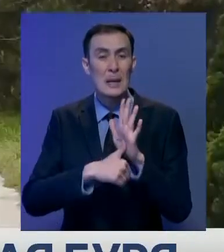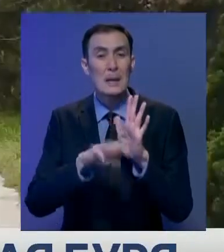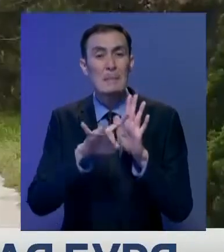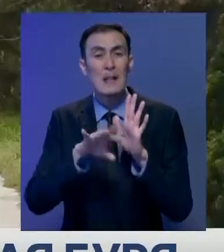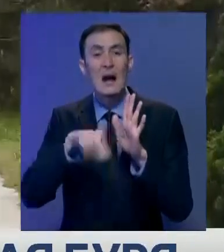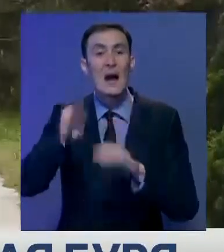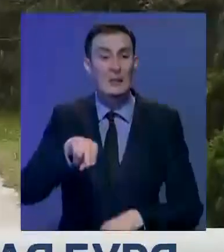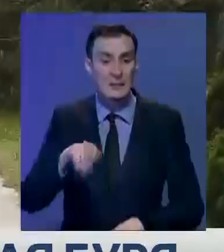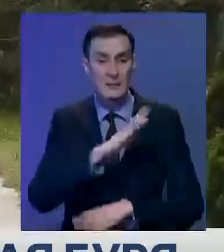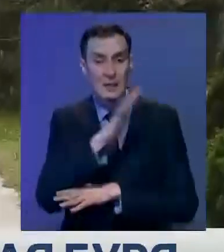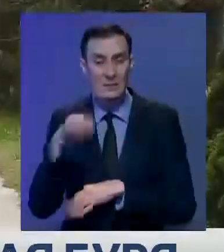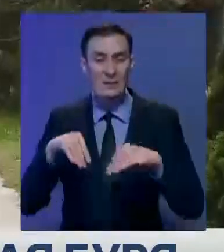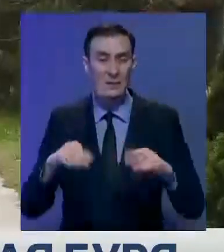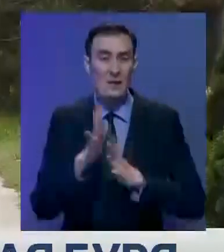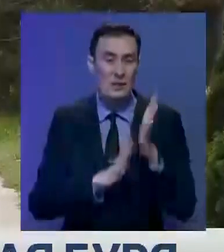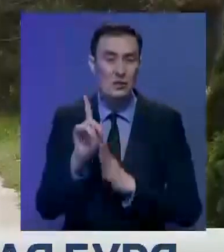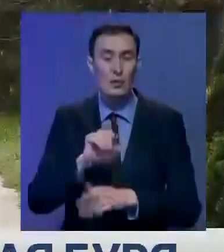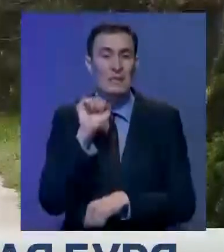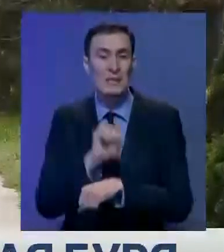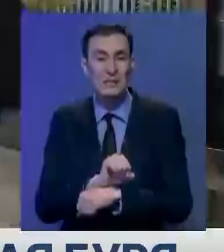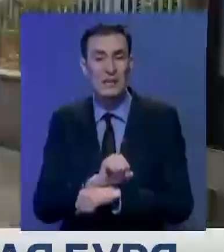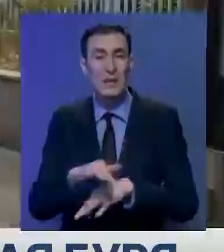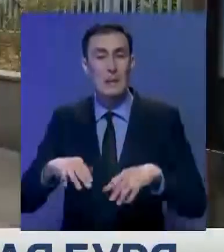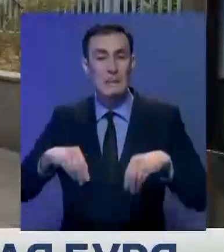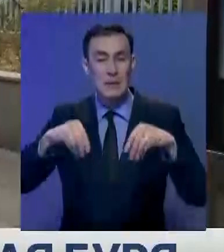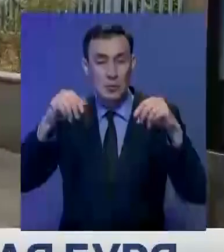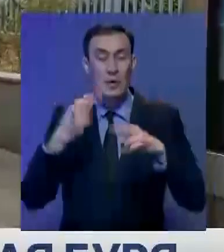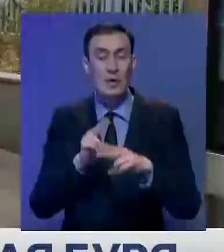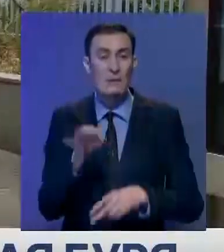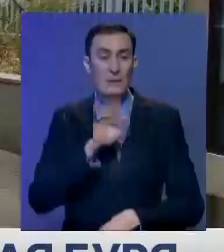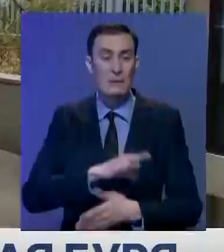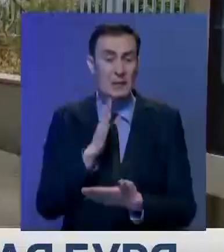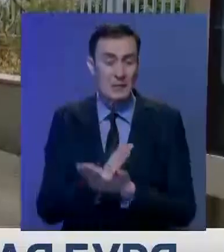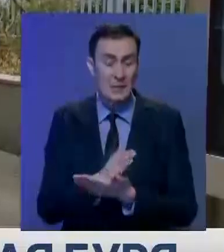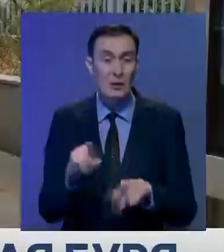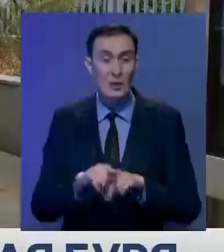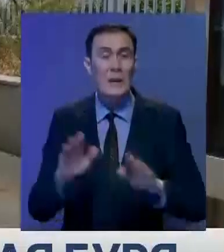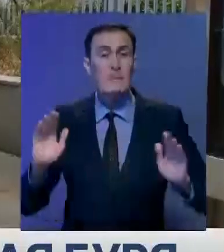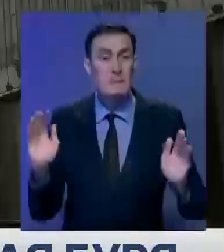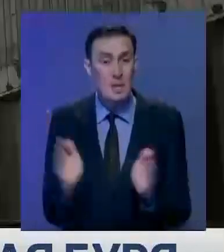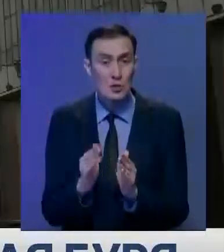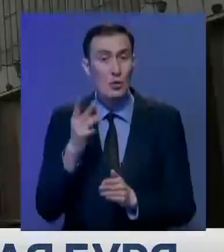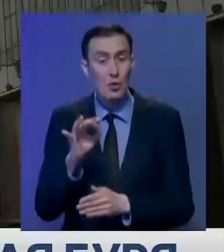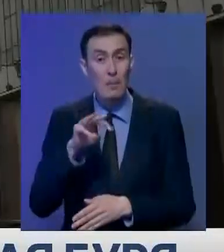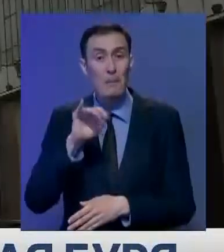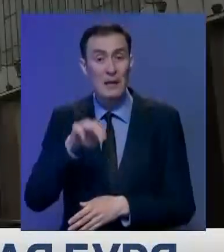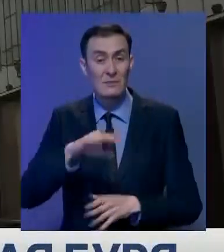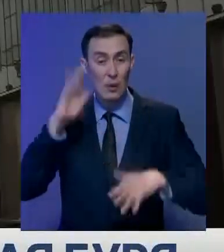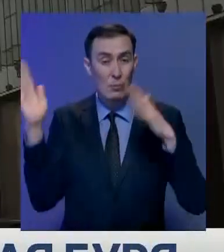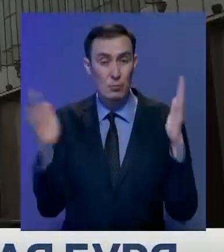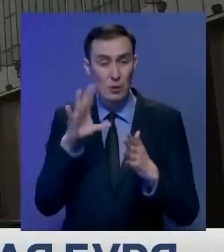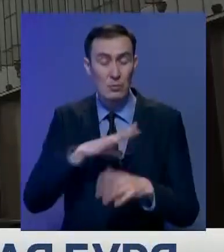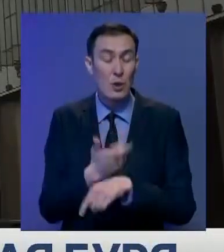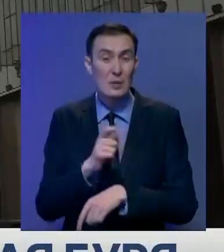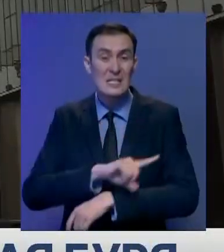миллиардов деревьев. Засеивало растения, чтобы остановить движение песка. Это дало эффект. Таких явлений стало меньше. Однако мартовская буря была